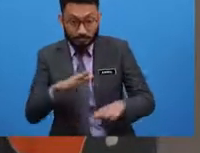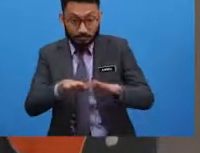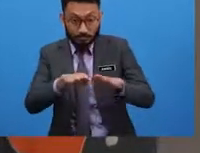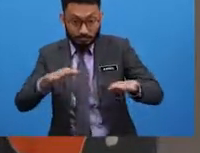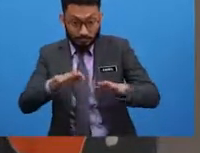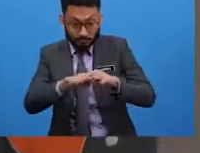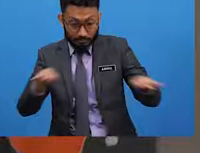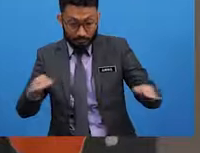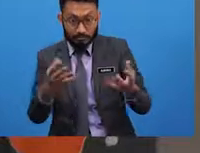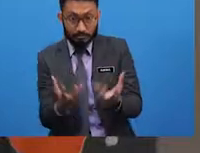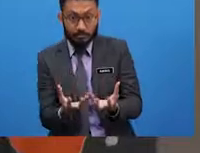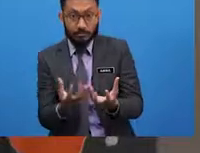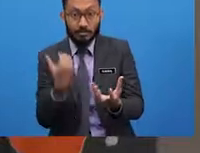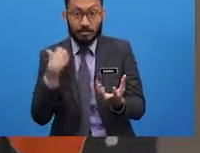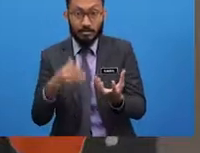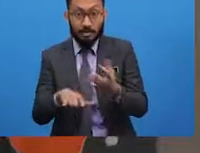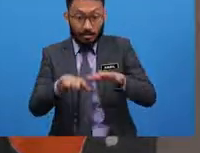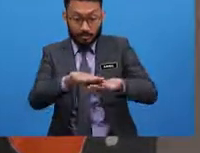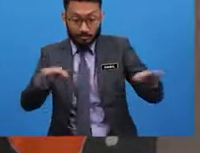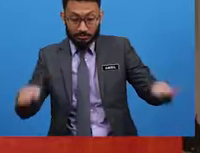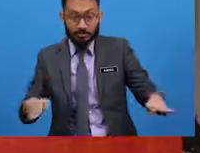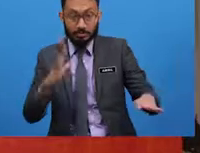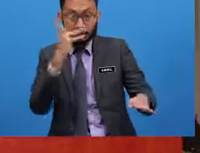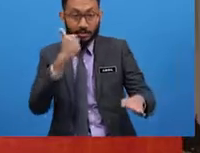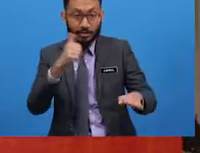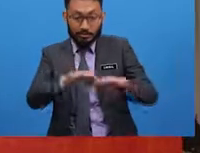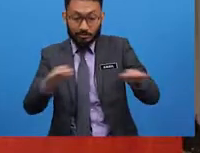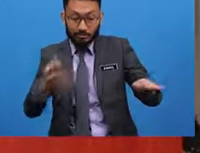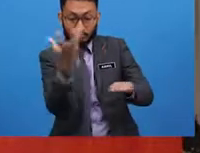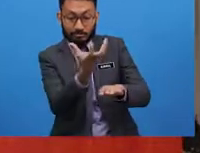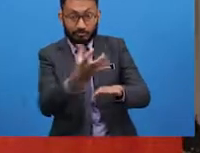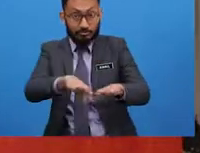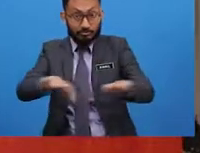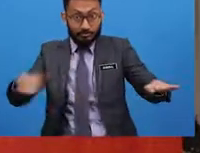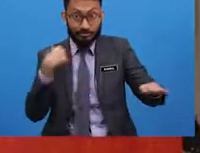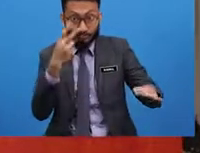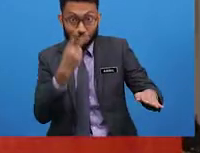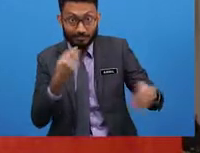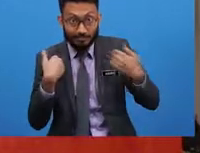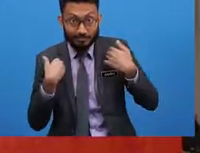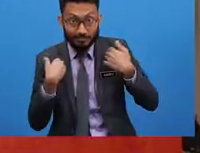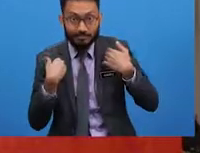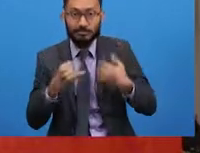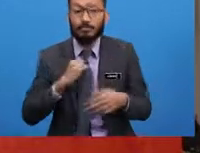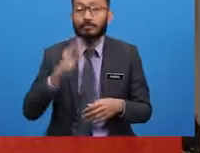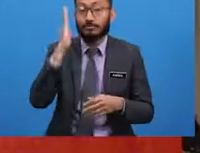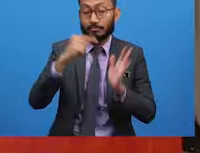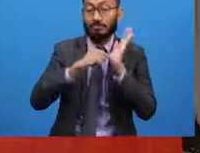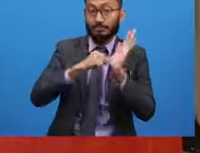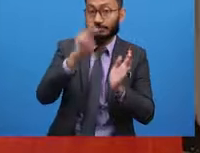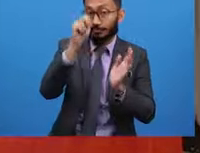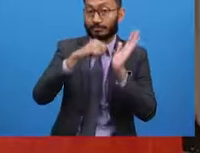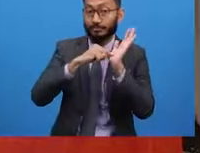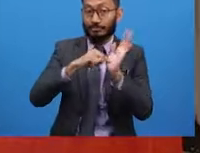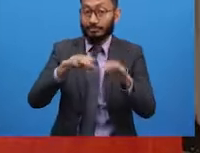mangkuk ada alas yang cantik dan menarik? Di sini, saya akan tunjukkan proses membuat